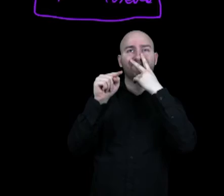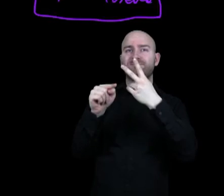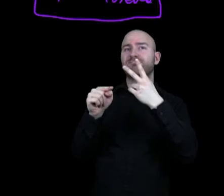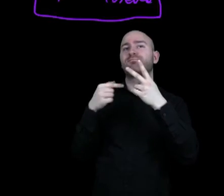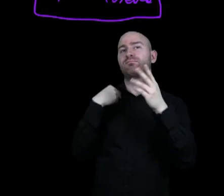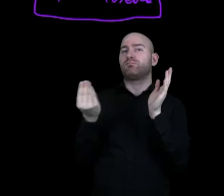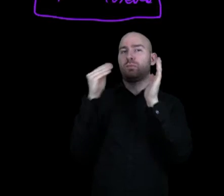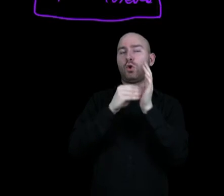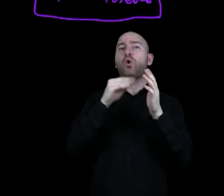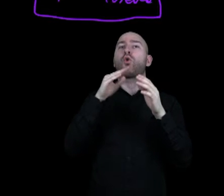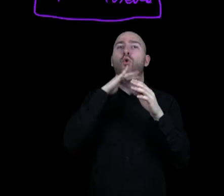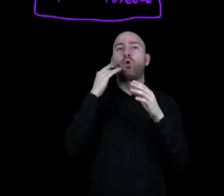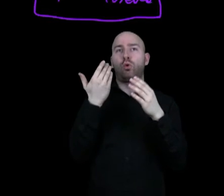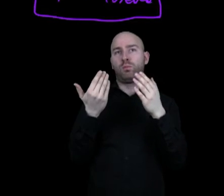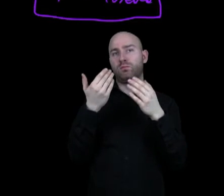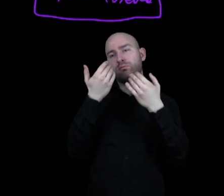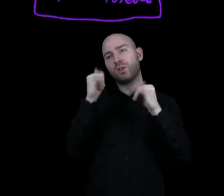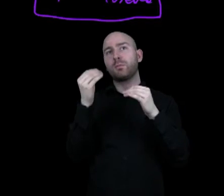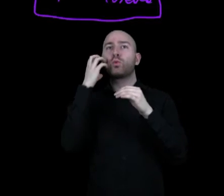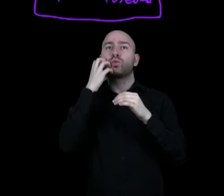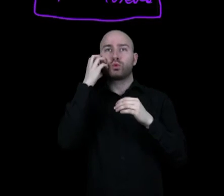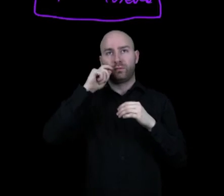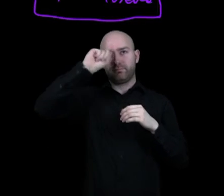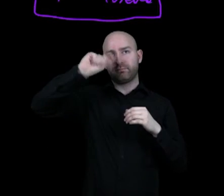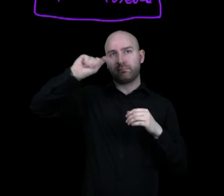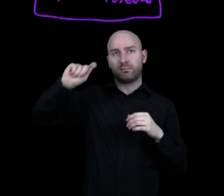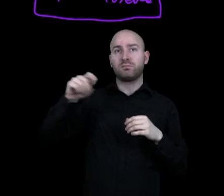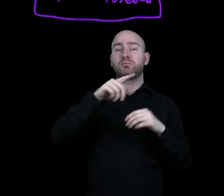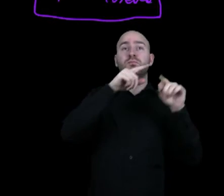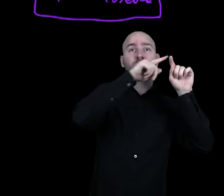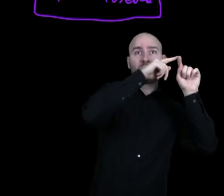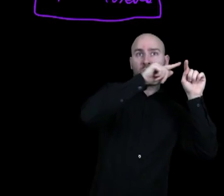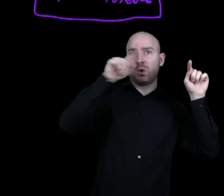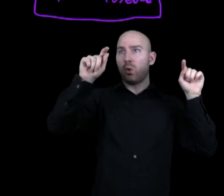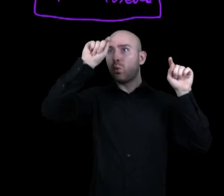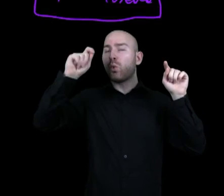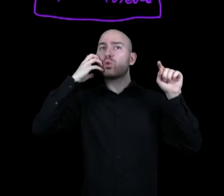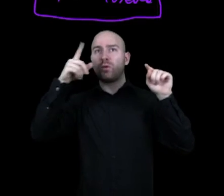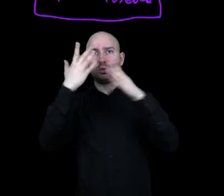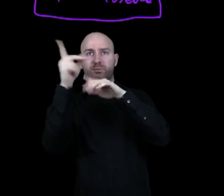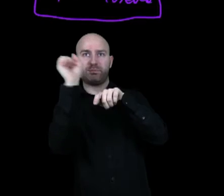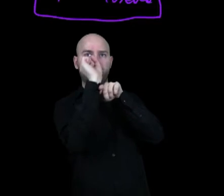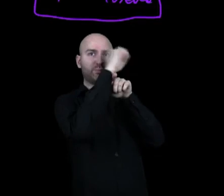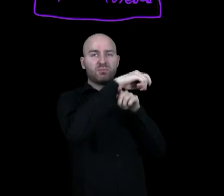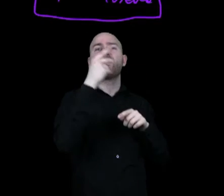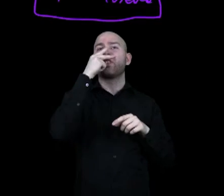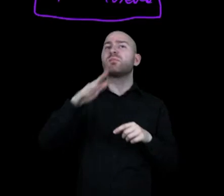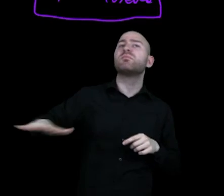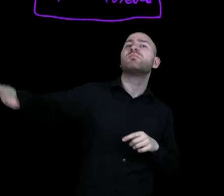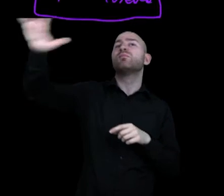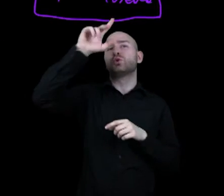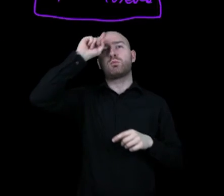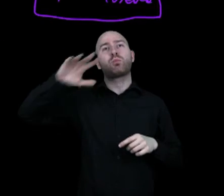mi się, że purpurowe pole jest większe niż żółte pole, to korzyść dla społeczeństwa stawałaby się ujemna.